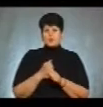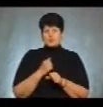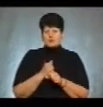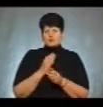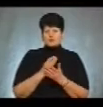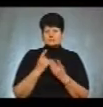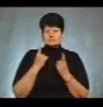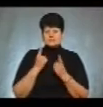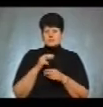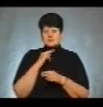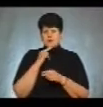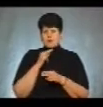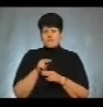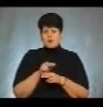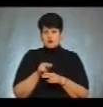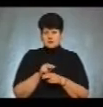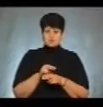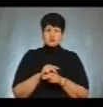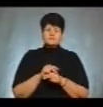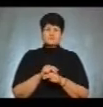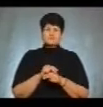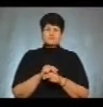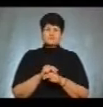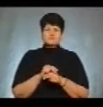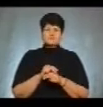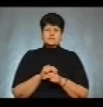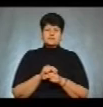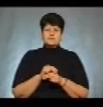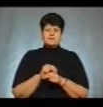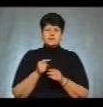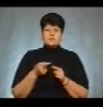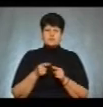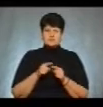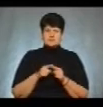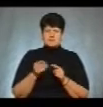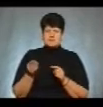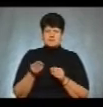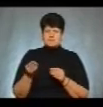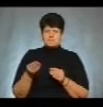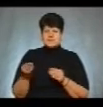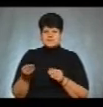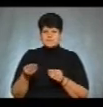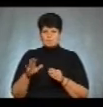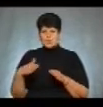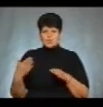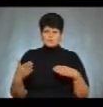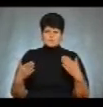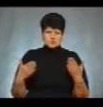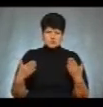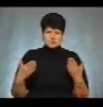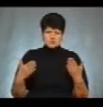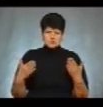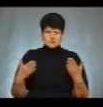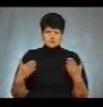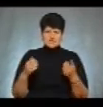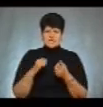суттєві зауваження, тому що і не спомогли підсипані узбіччя, і взагалі перепад